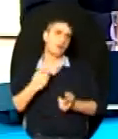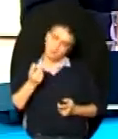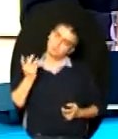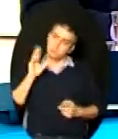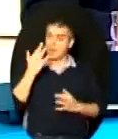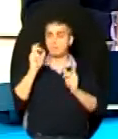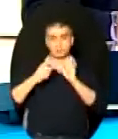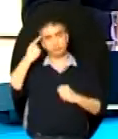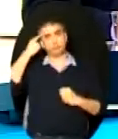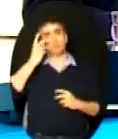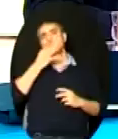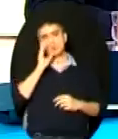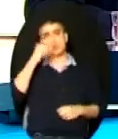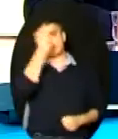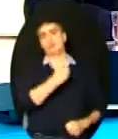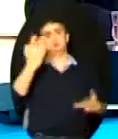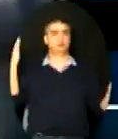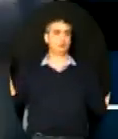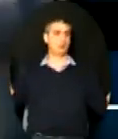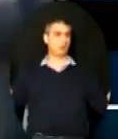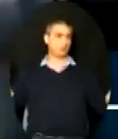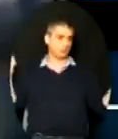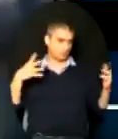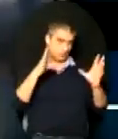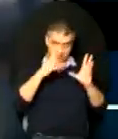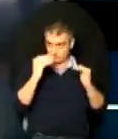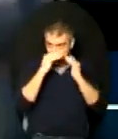כמה אנשים שילכו צעד אחד קדימה.